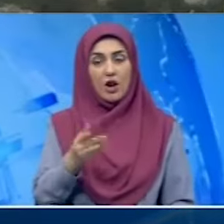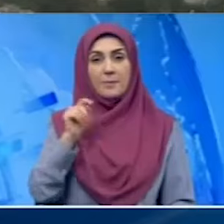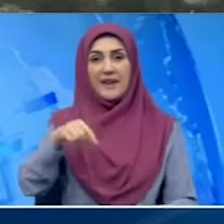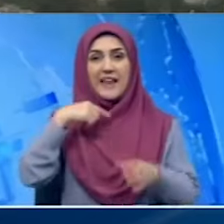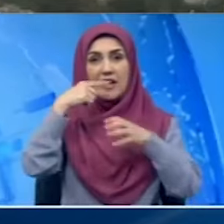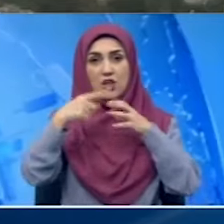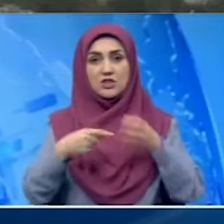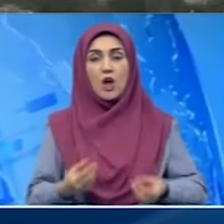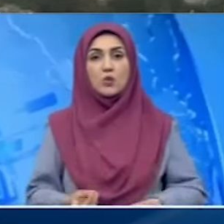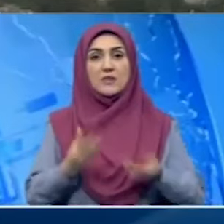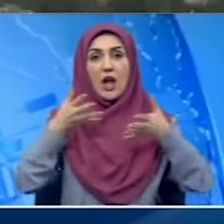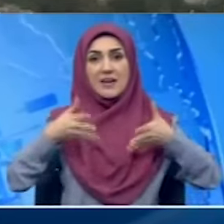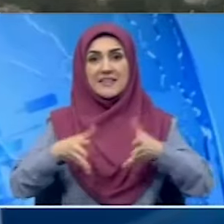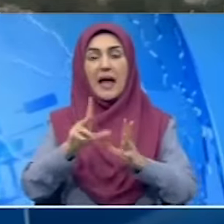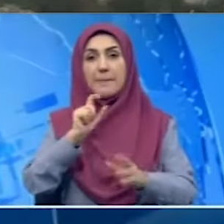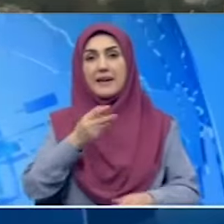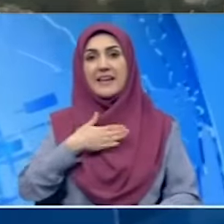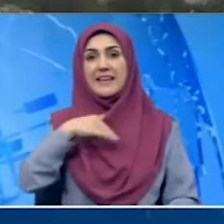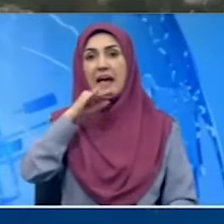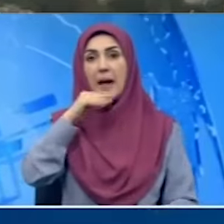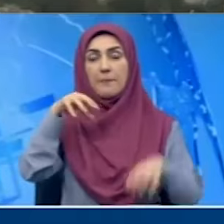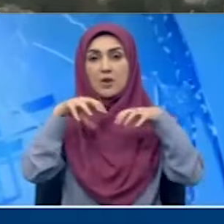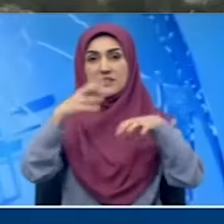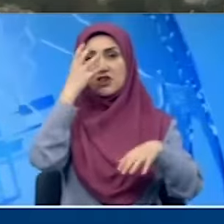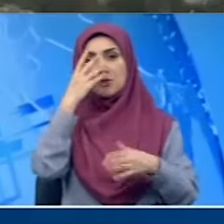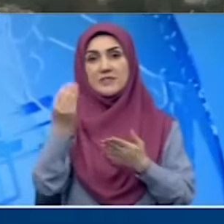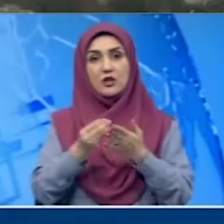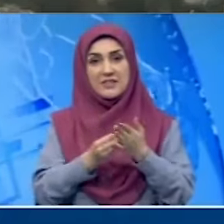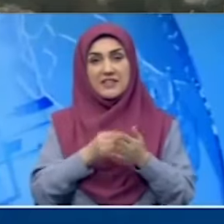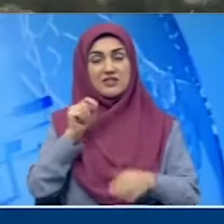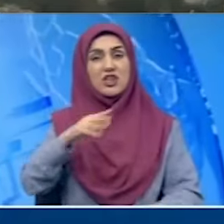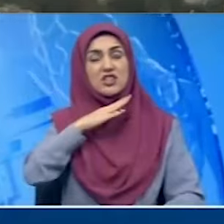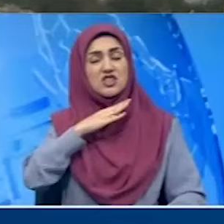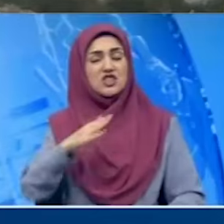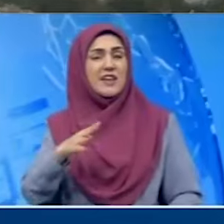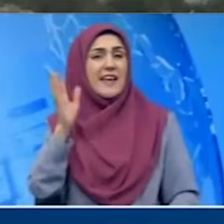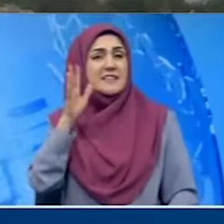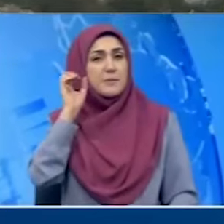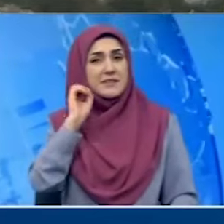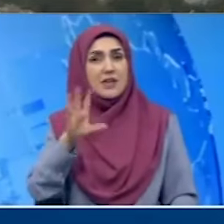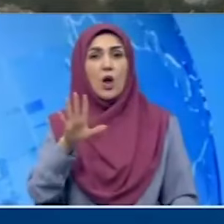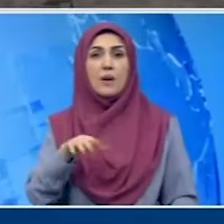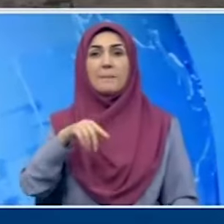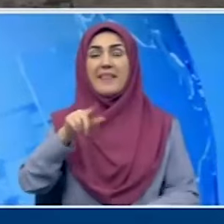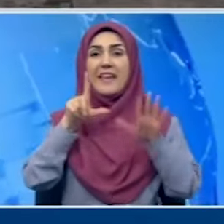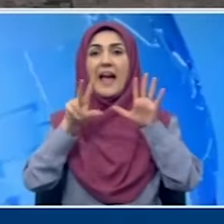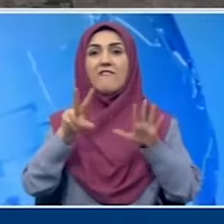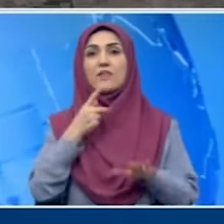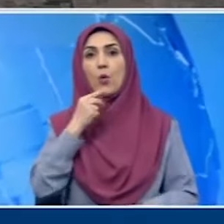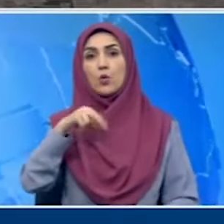می‌ماند. هارتس سال گذشته را سالی وحشتناک و بزرگترین شکست تاریخ اسرائیل توصیف کرده و